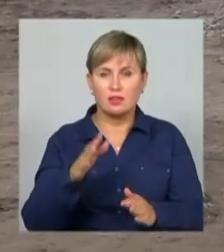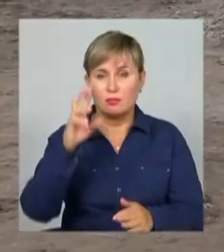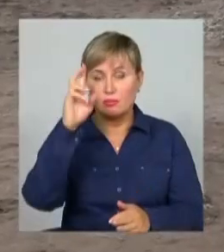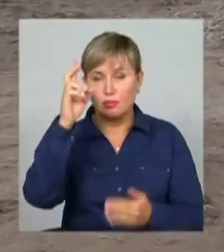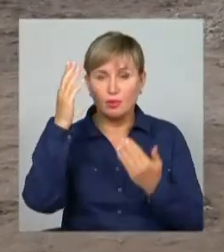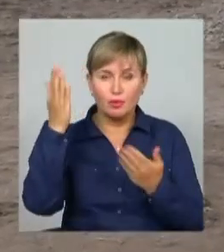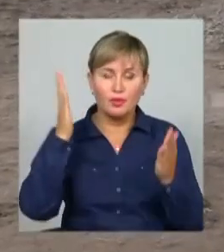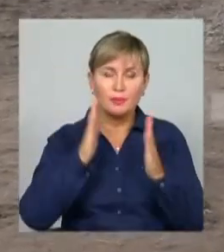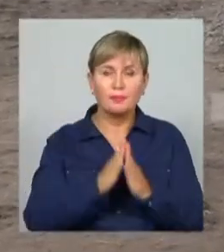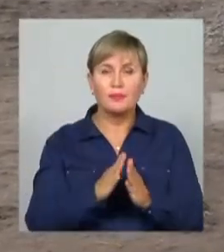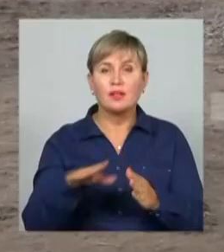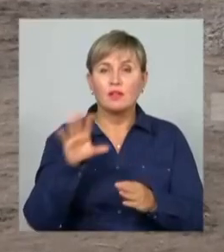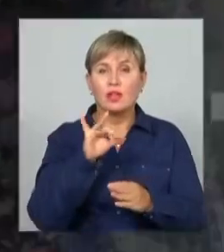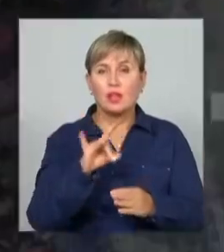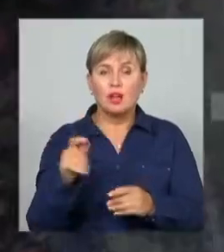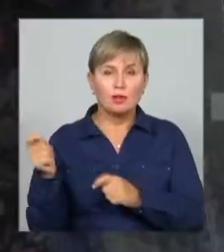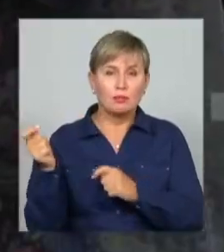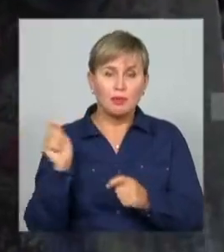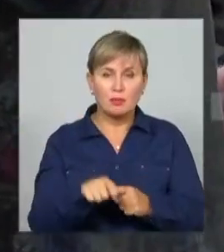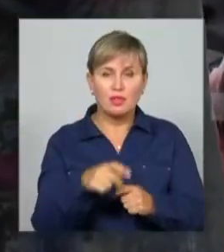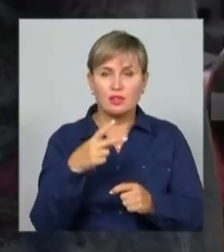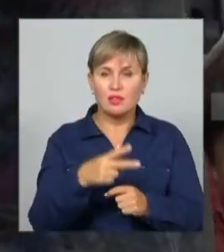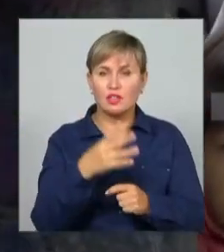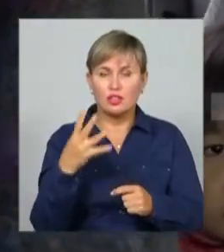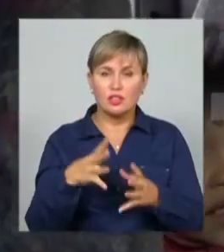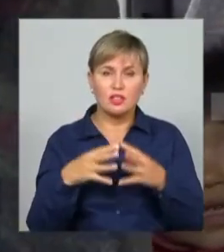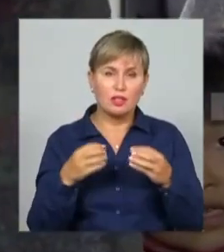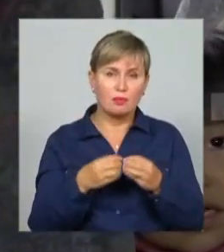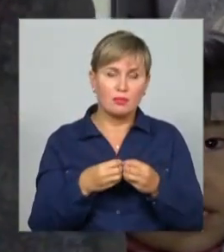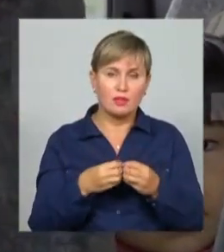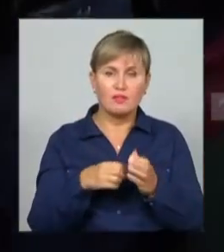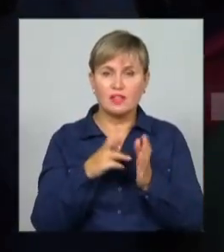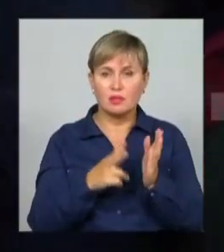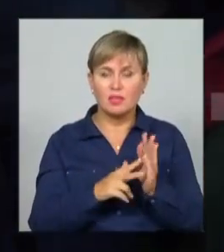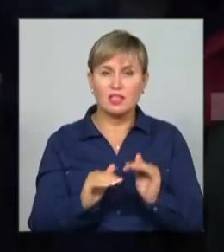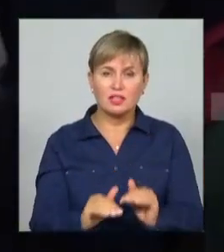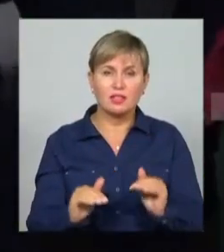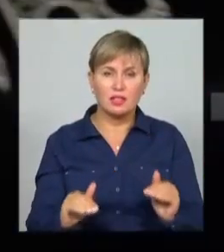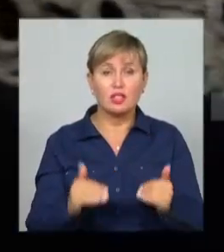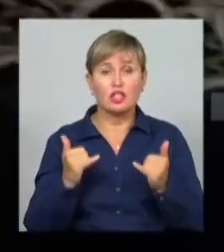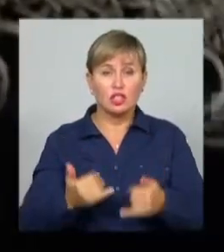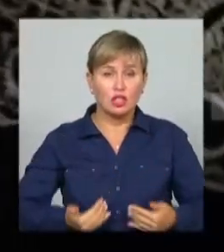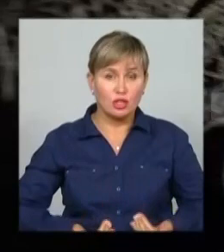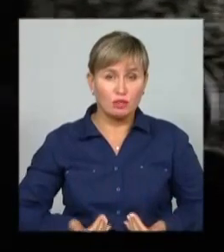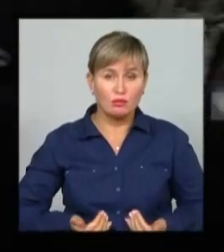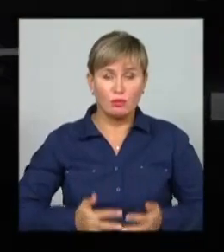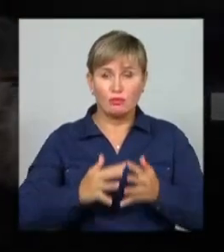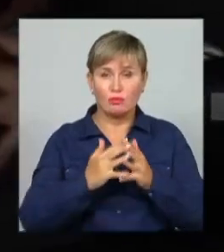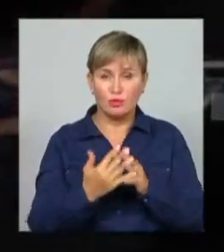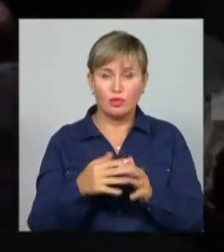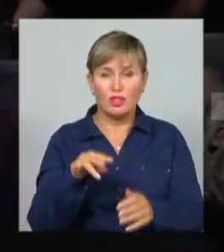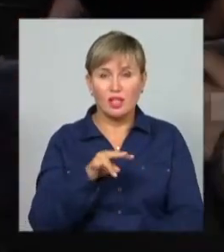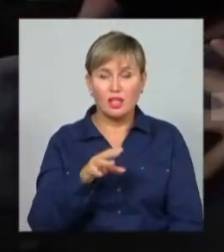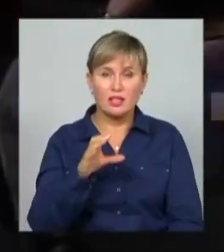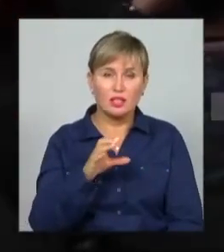Всего из Ирана прибыло 20 семей. Это 54 этнических казаха. 18 из них – дети. Сейчас они живут в селах Николаевка,